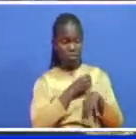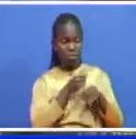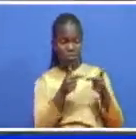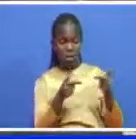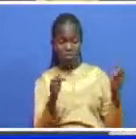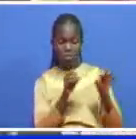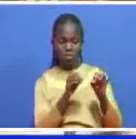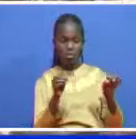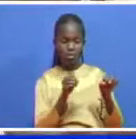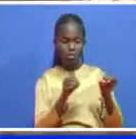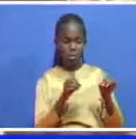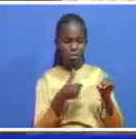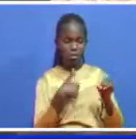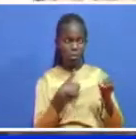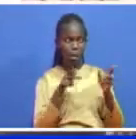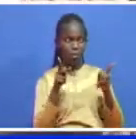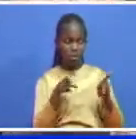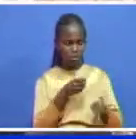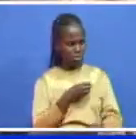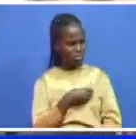mwenyewe